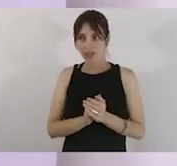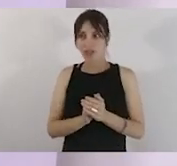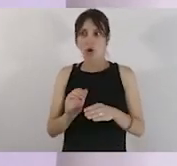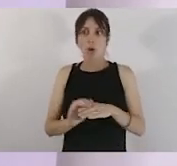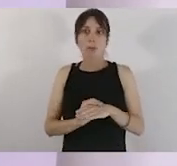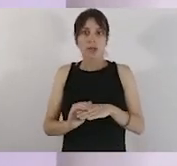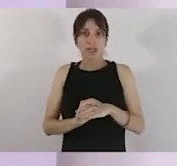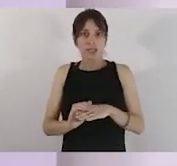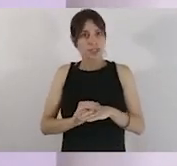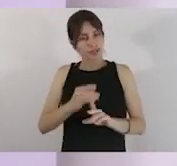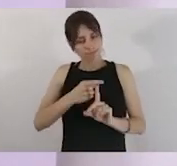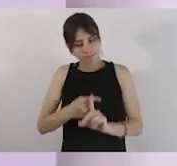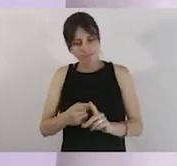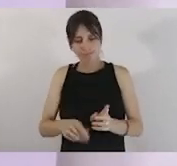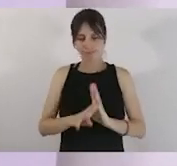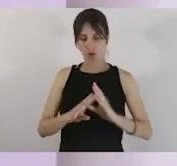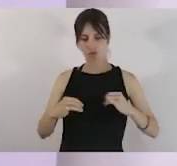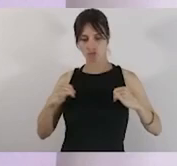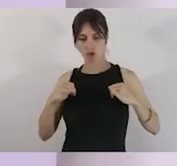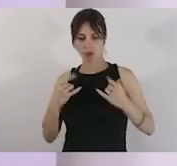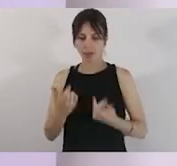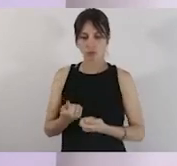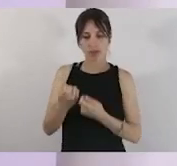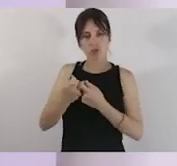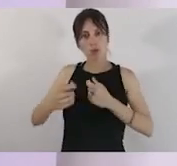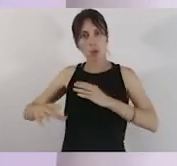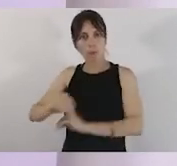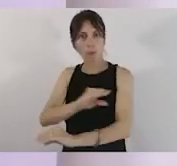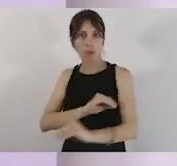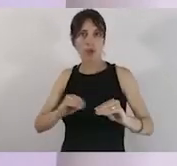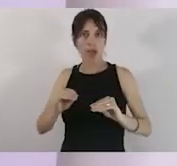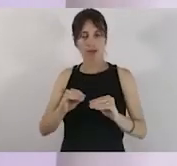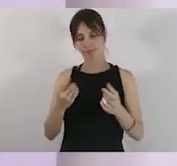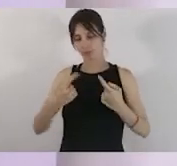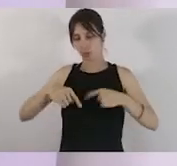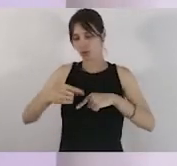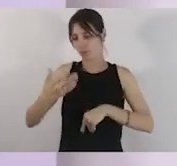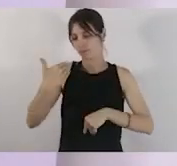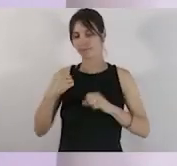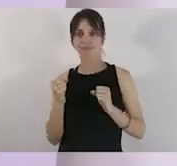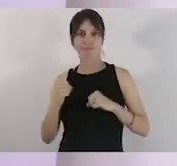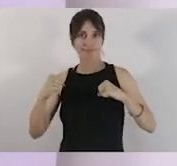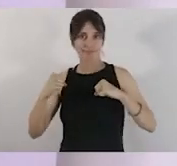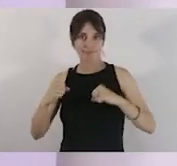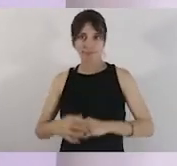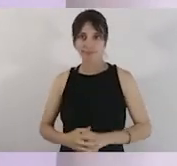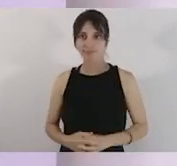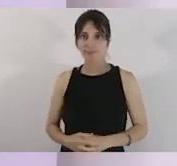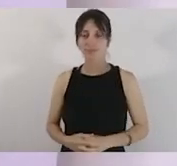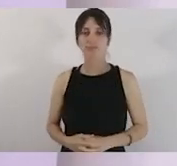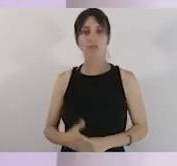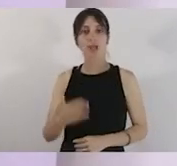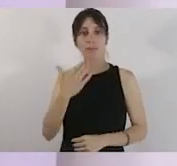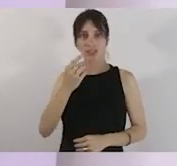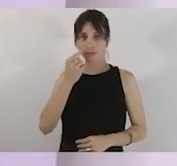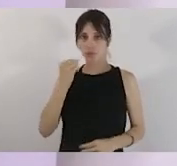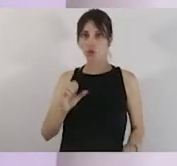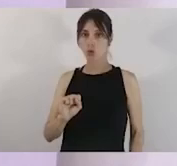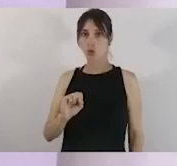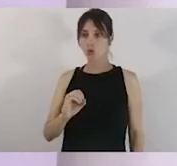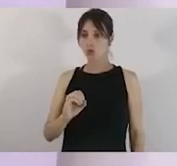de la jeunesse, de l'éducation populaire, et donc qui a reçu un avis favorable en commission. Merci, Monsieur